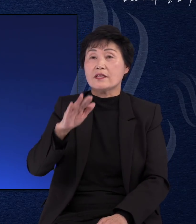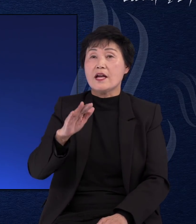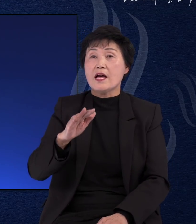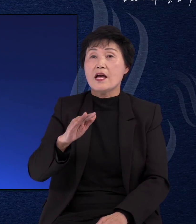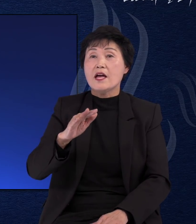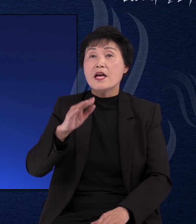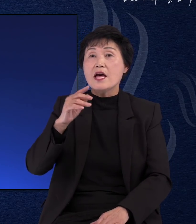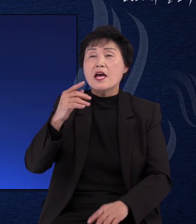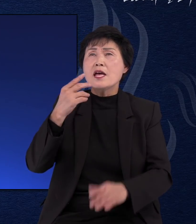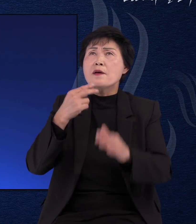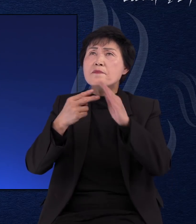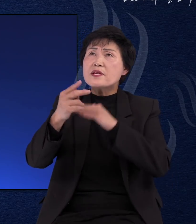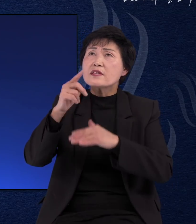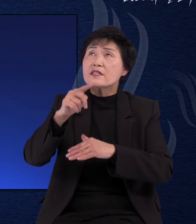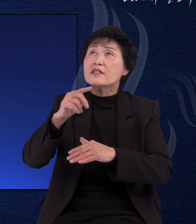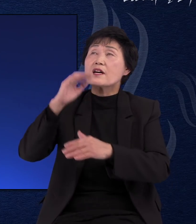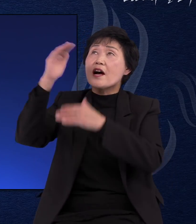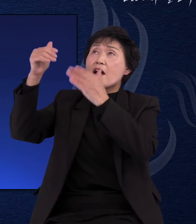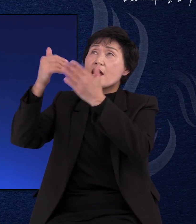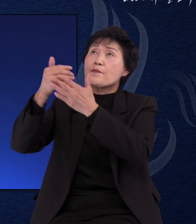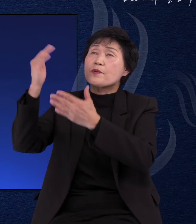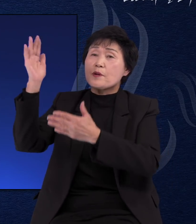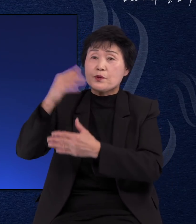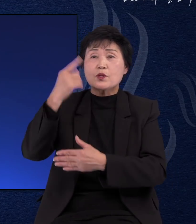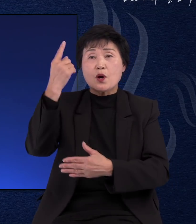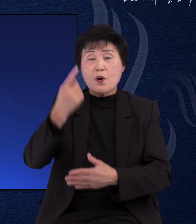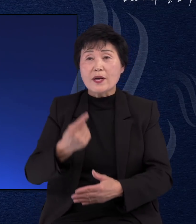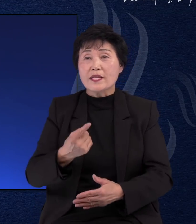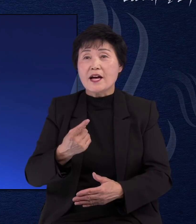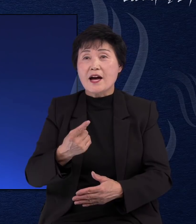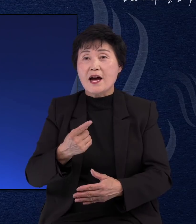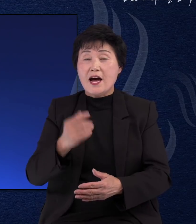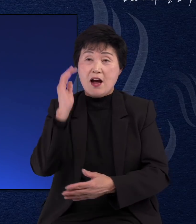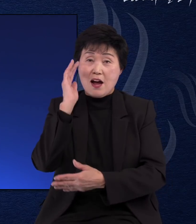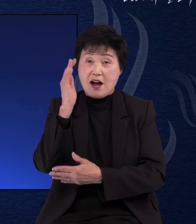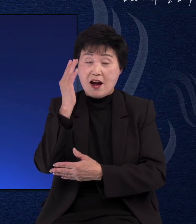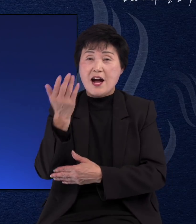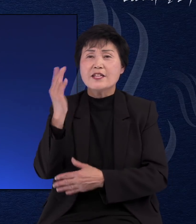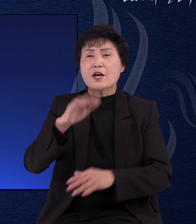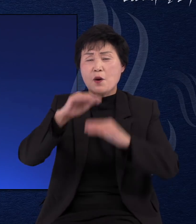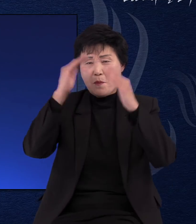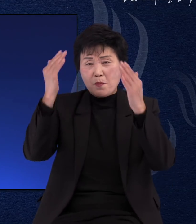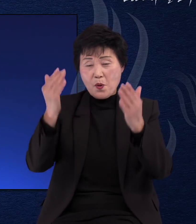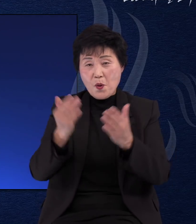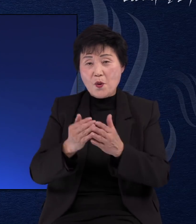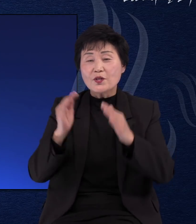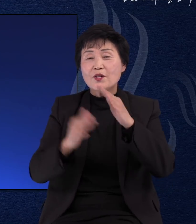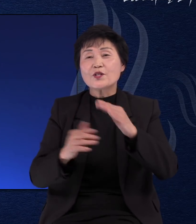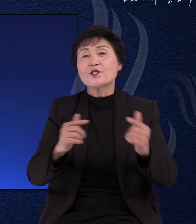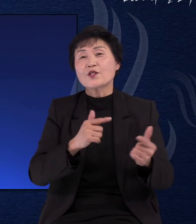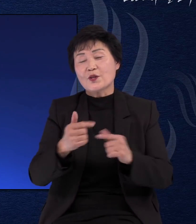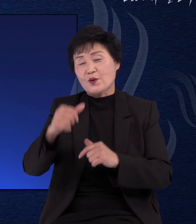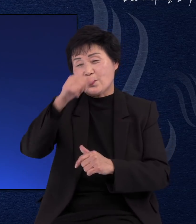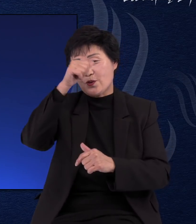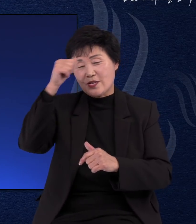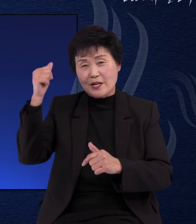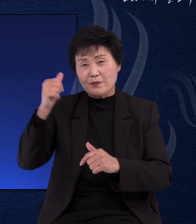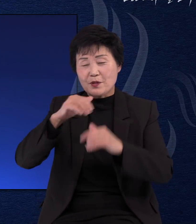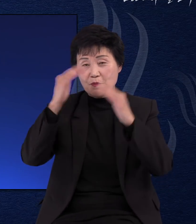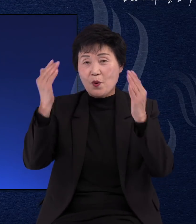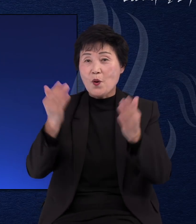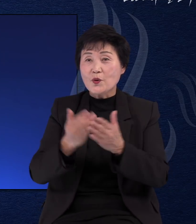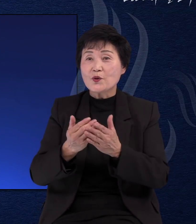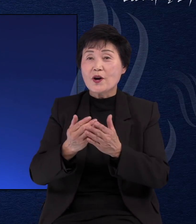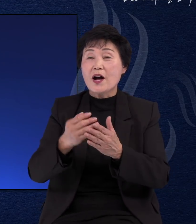온 것이라고 기쁘게 우리 장로님들과 권사님들과 전 성도들이 이 비전을 품어주셔서 형제교회 협약식을